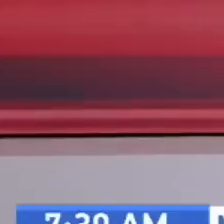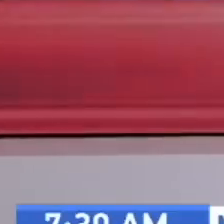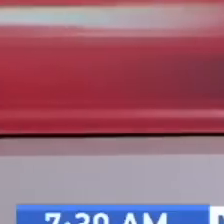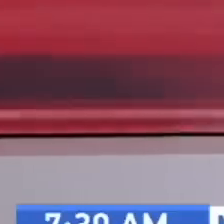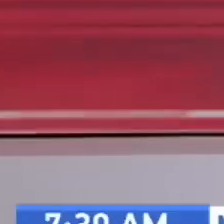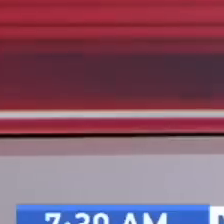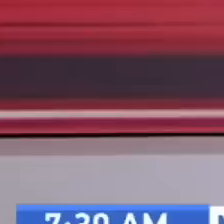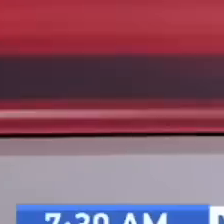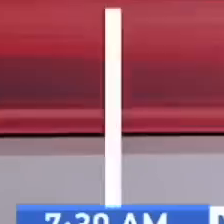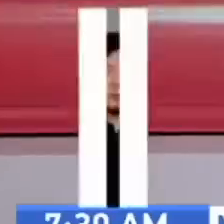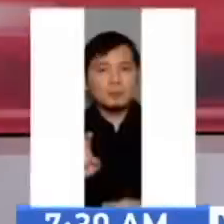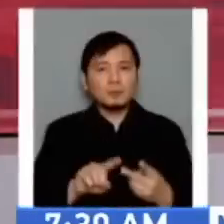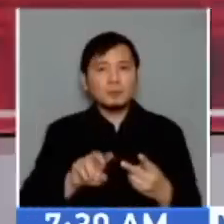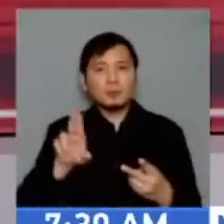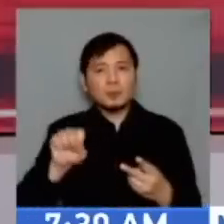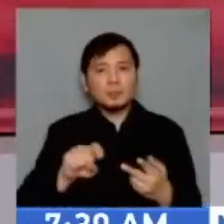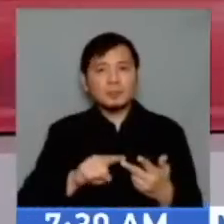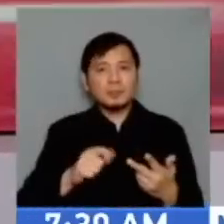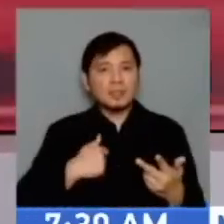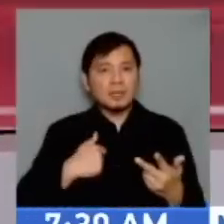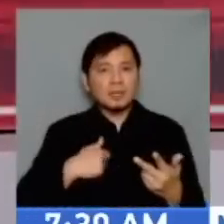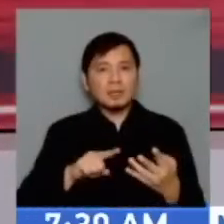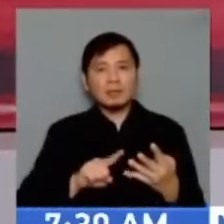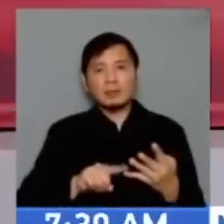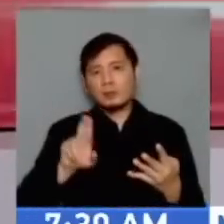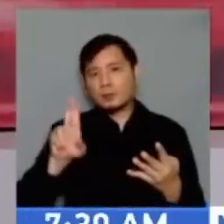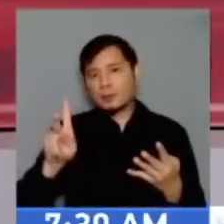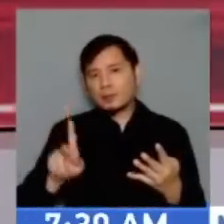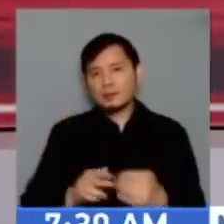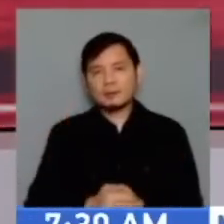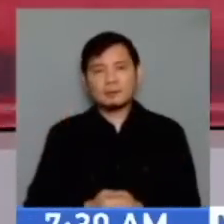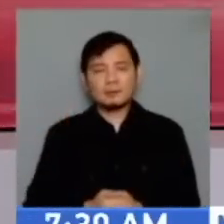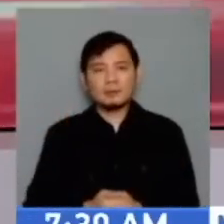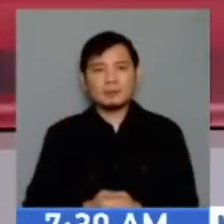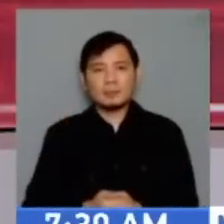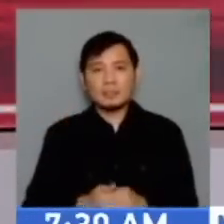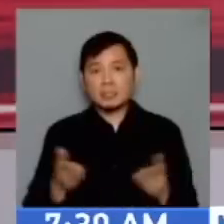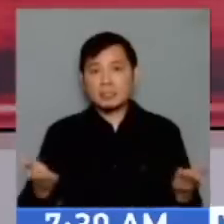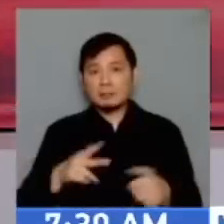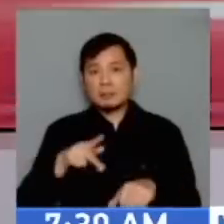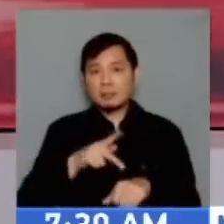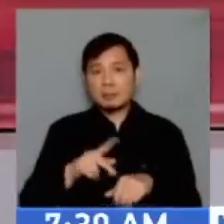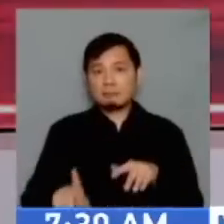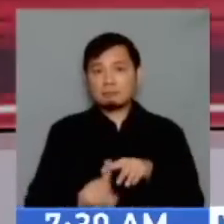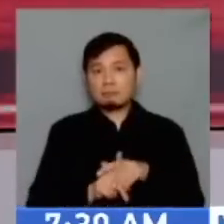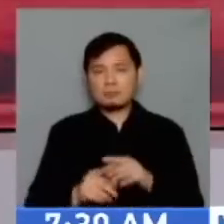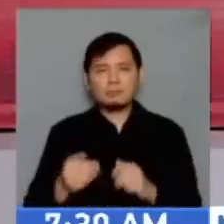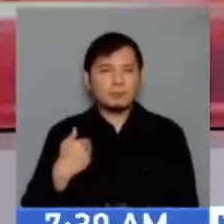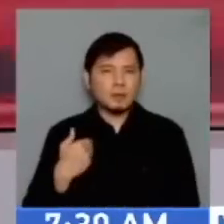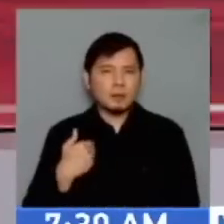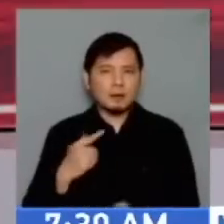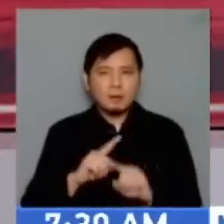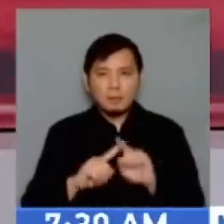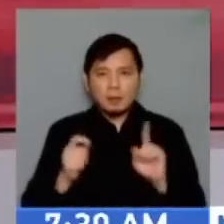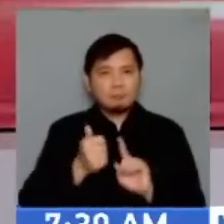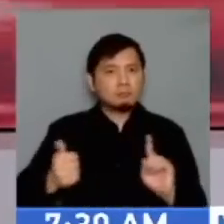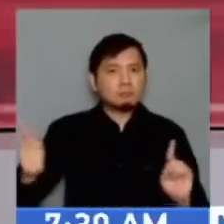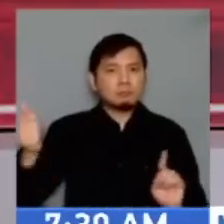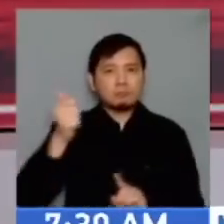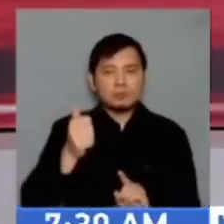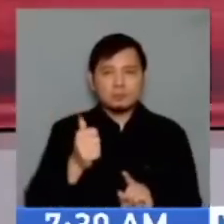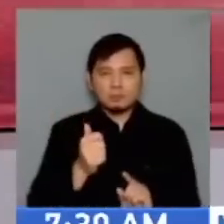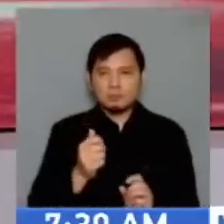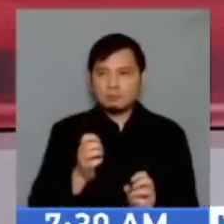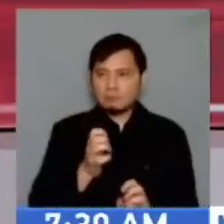United States, Canada at United Kingdom. Pagkamat wala pa naitalang kaso sa Pilipinas, sinisiguro naman ng mga otoridad ang pinaigting na screening